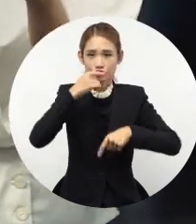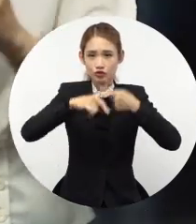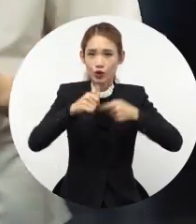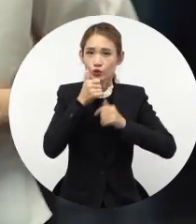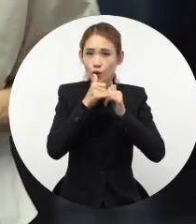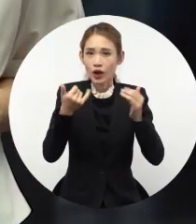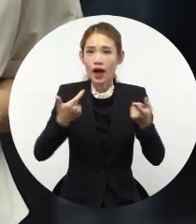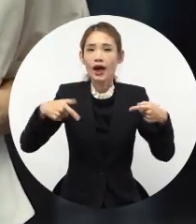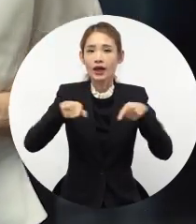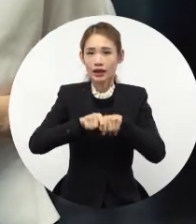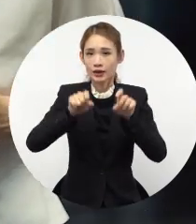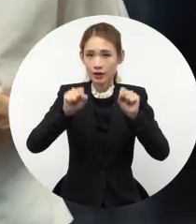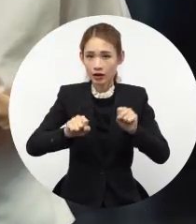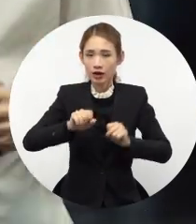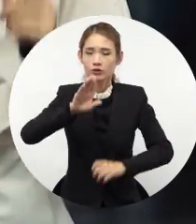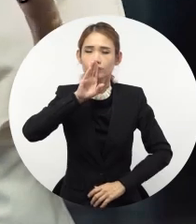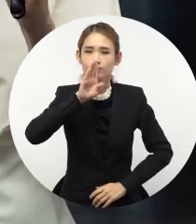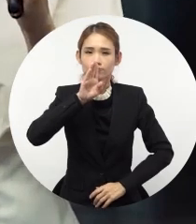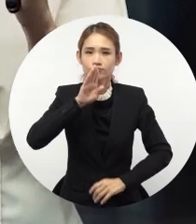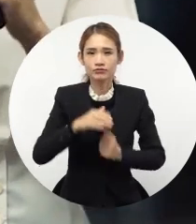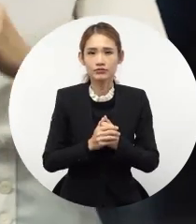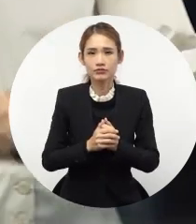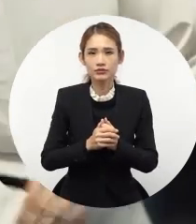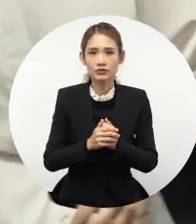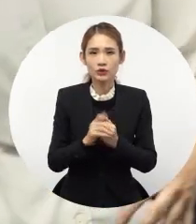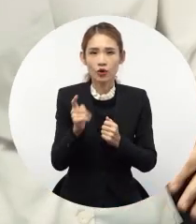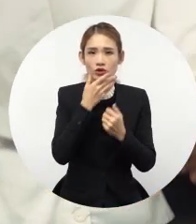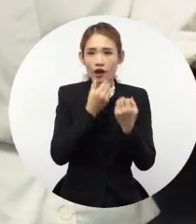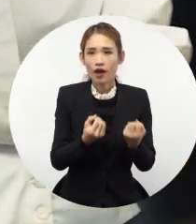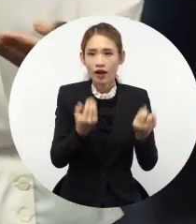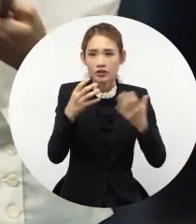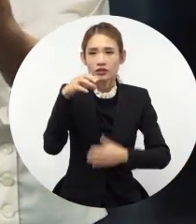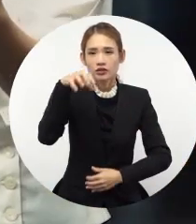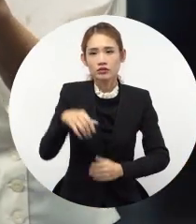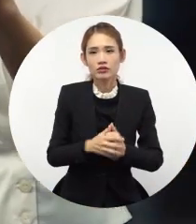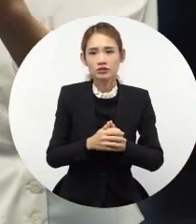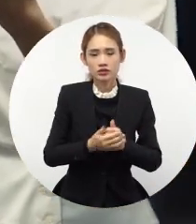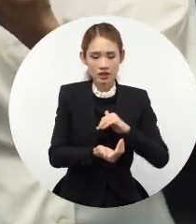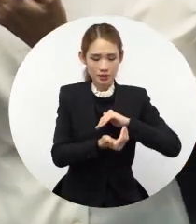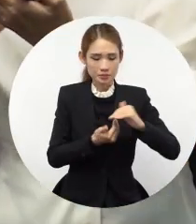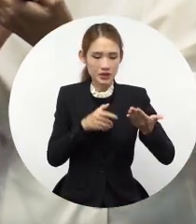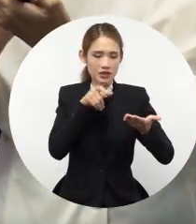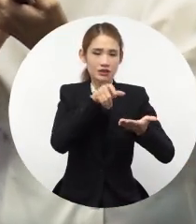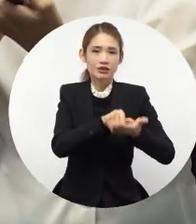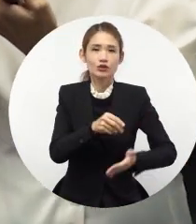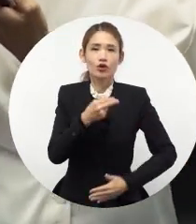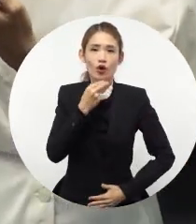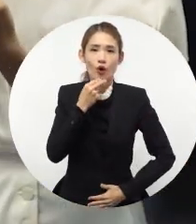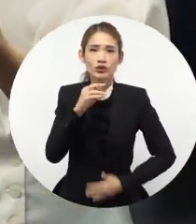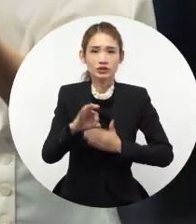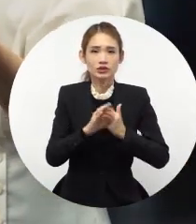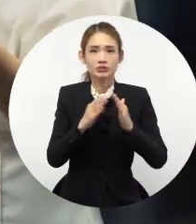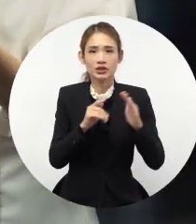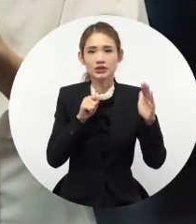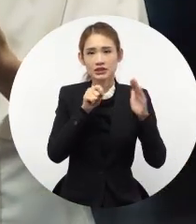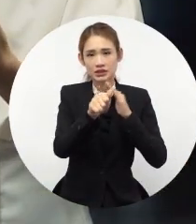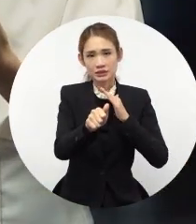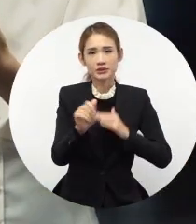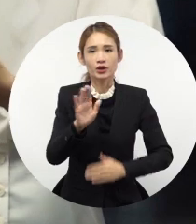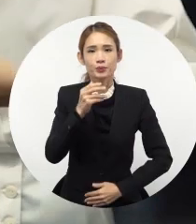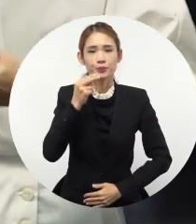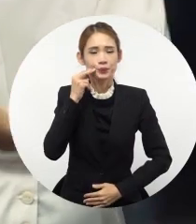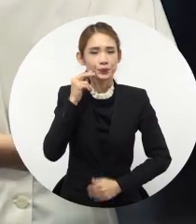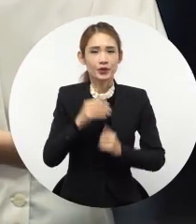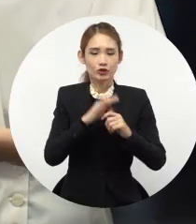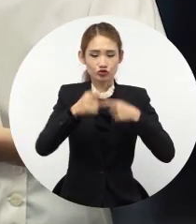분들은 수어통역사가 있을 수 있습니다. 그럴 때 어떤 행사장에서 사전 등록 안 하신 분들은 입장 안